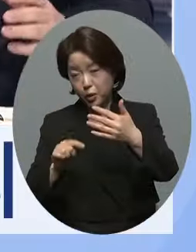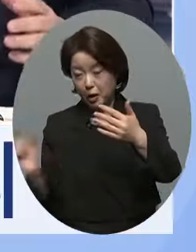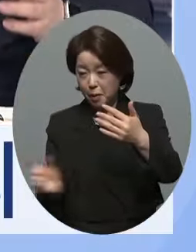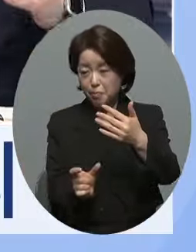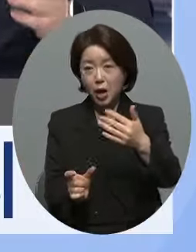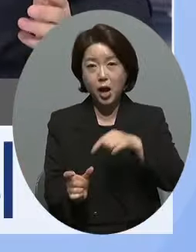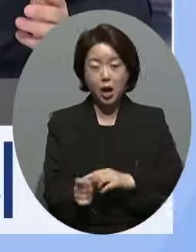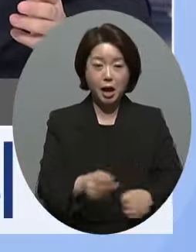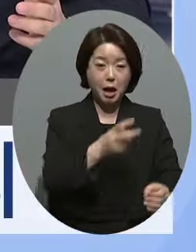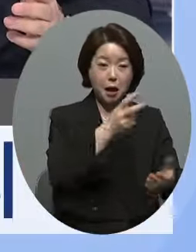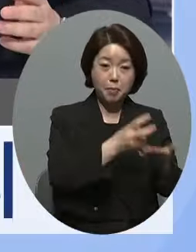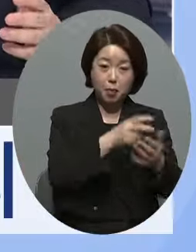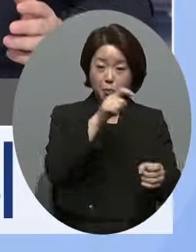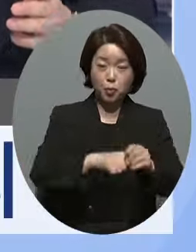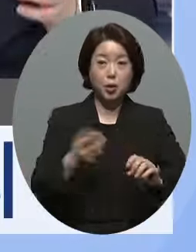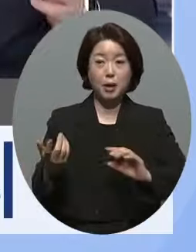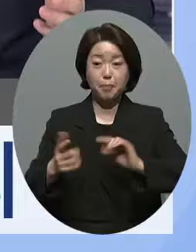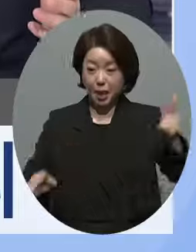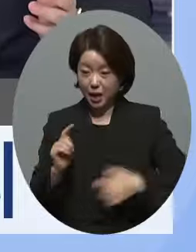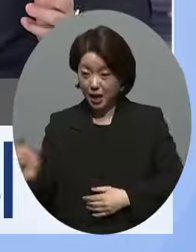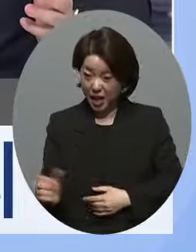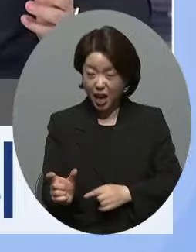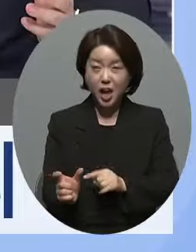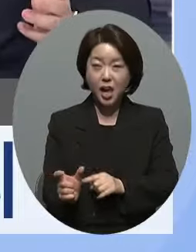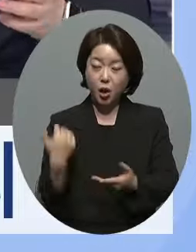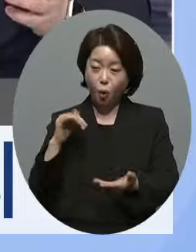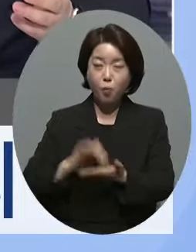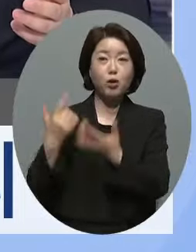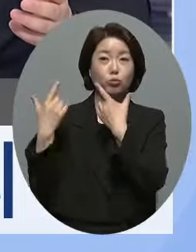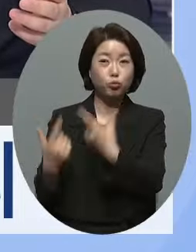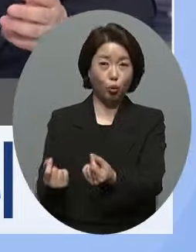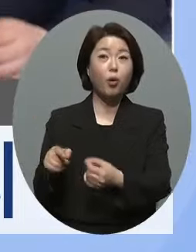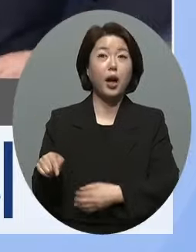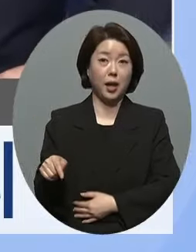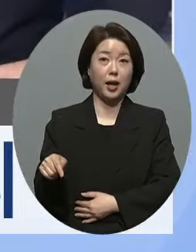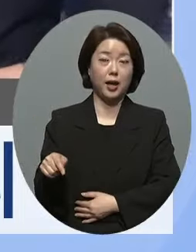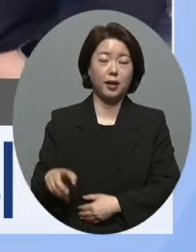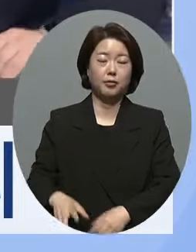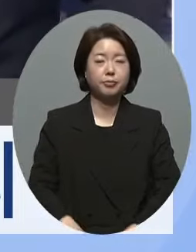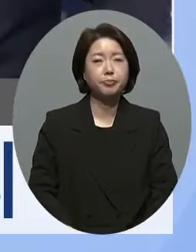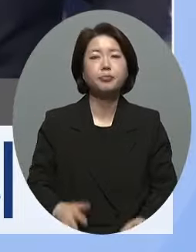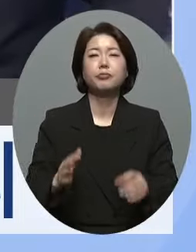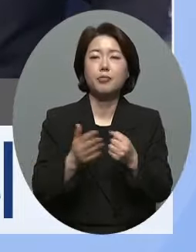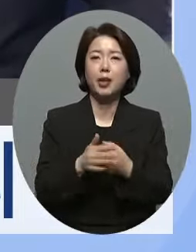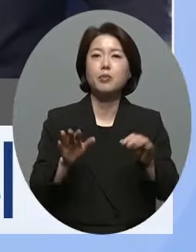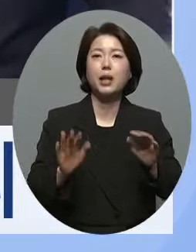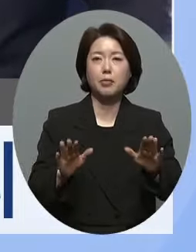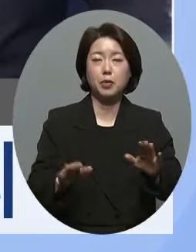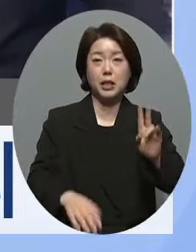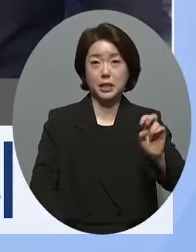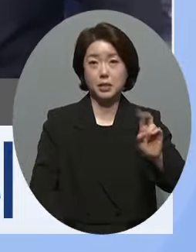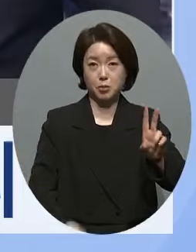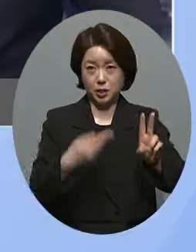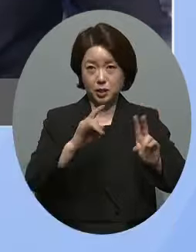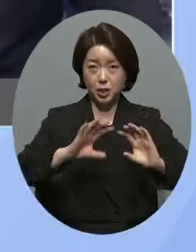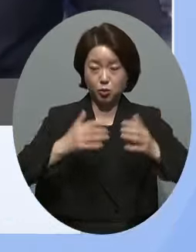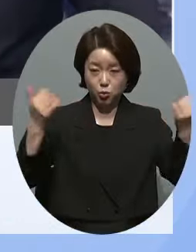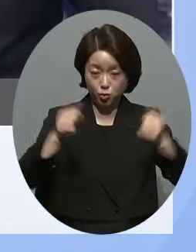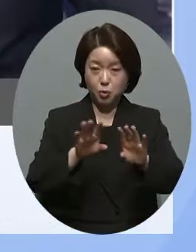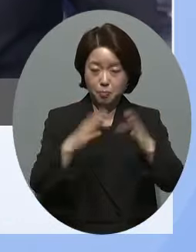입법 취지와 달라져서 결국에는 다시 원복이 됐고 복원이 됐다는 거 아니겠어요 그렇기 때문에 이번에 22대가 개원하면